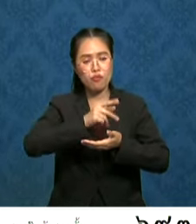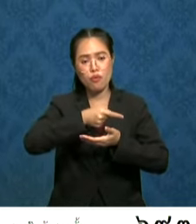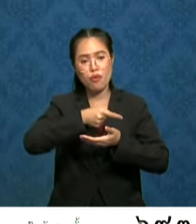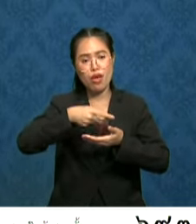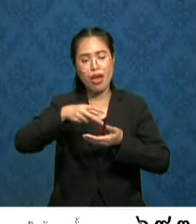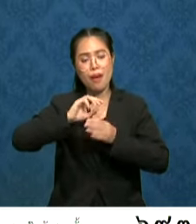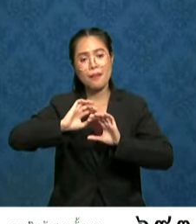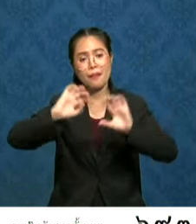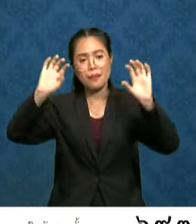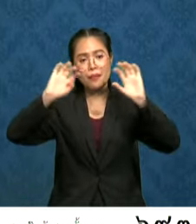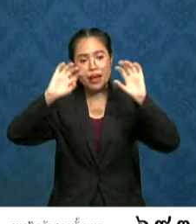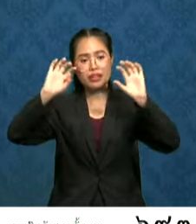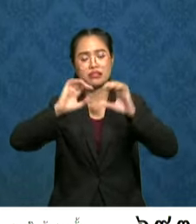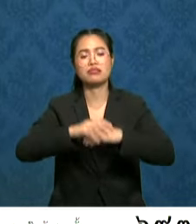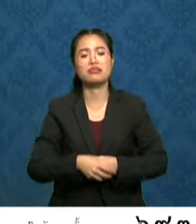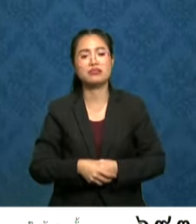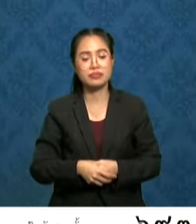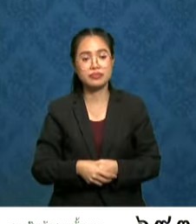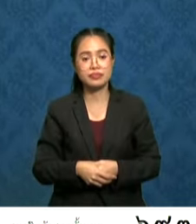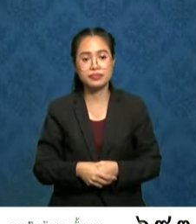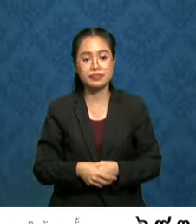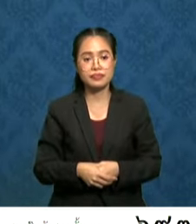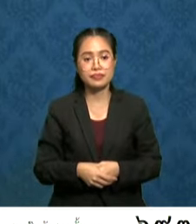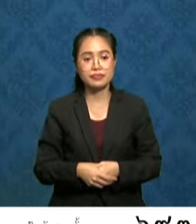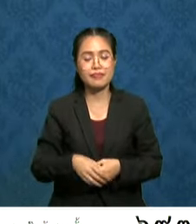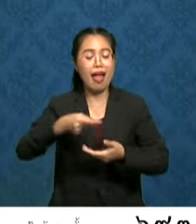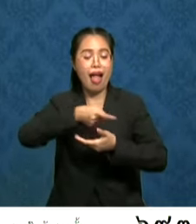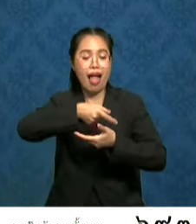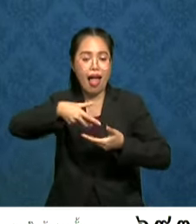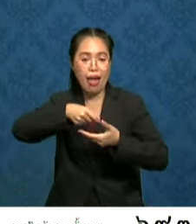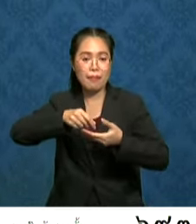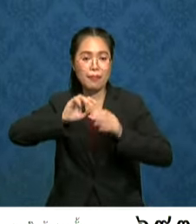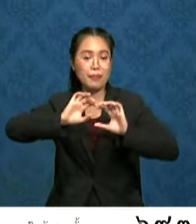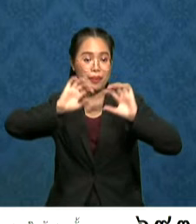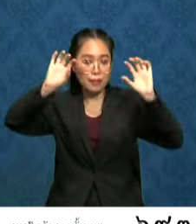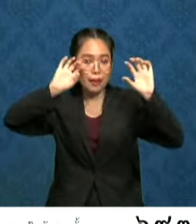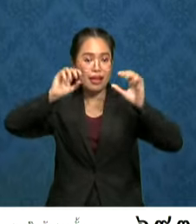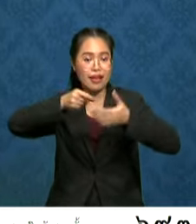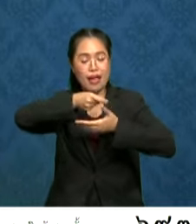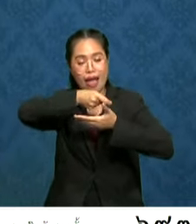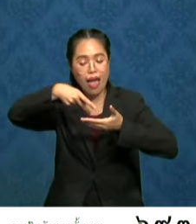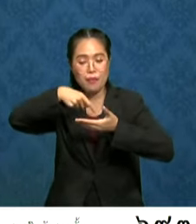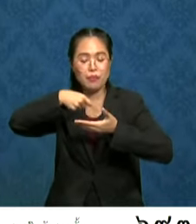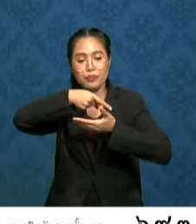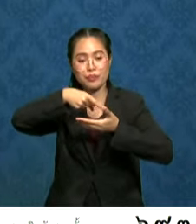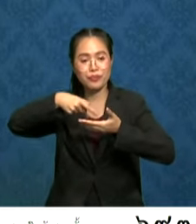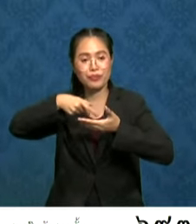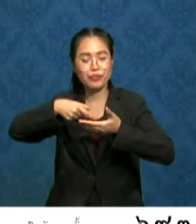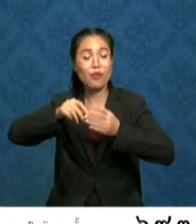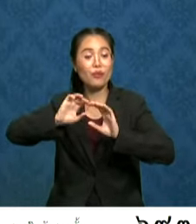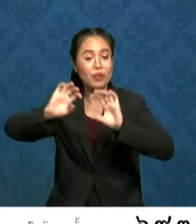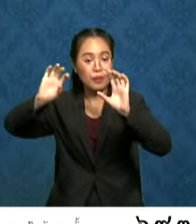รัฐเอ่อ govermentขออภัยค่ะแอปทางรัฐค่ะดิฉันเป็นแฟนแอปทางรัฐค่ะแอปทางรัฐเนี่ยมา